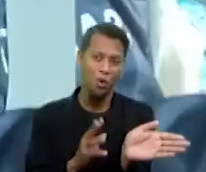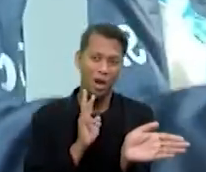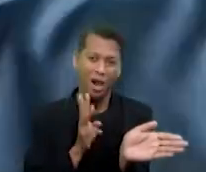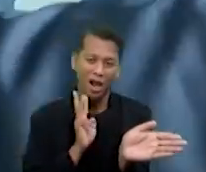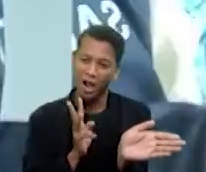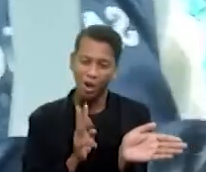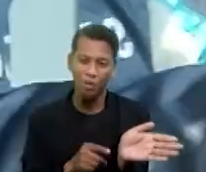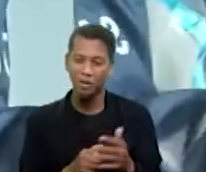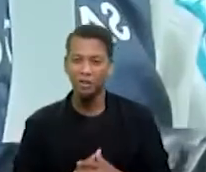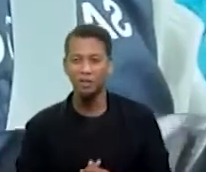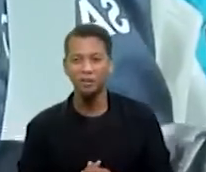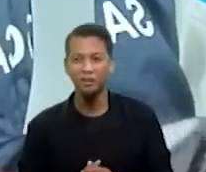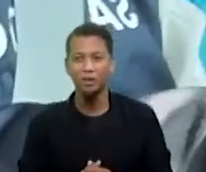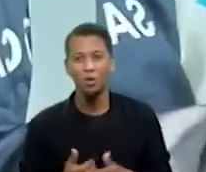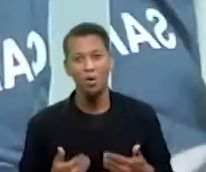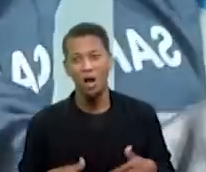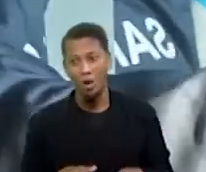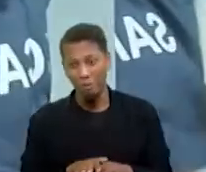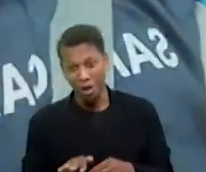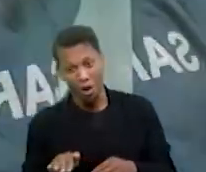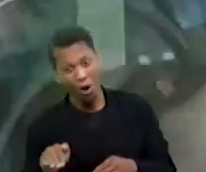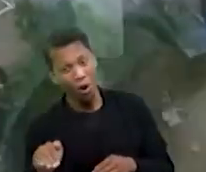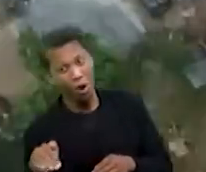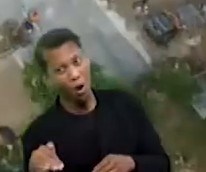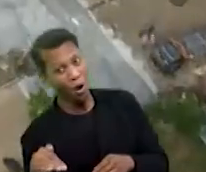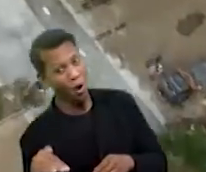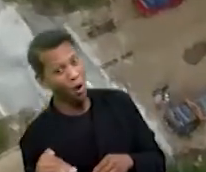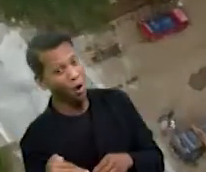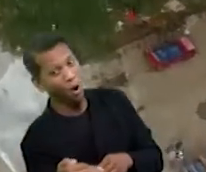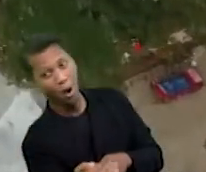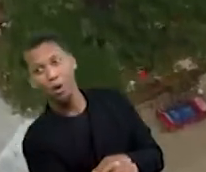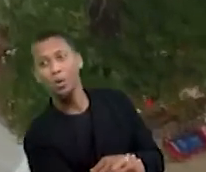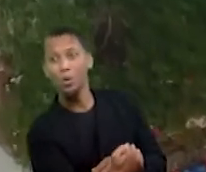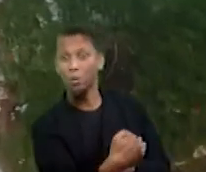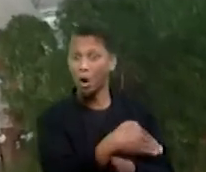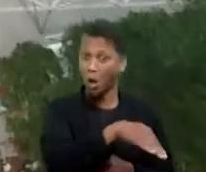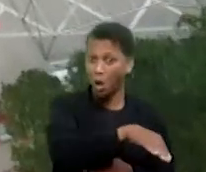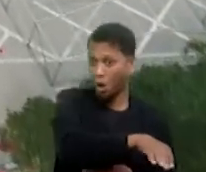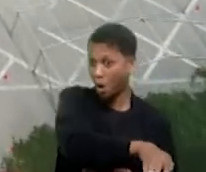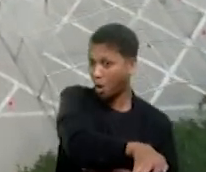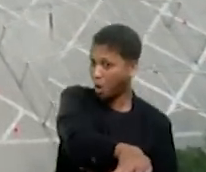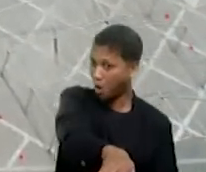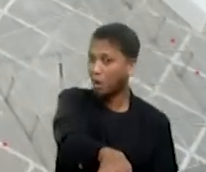Wow! Ini tikungannya cukup tajam, ini cukup tricky ya. Dimana memang untuk trek ini mempunyai derajat miringan